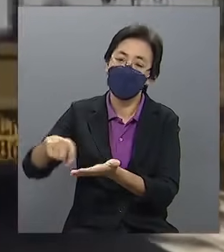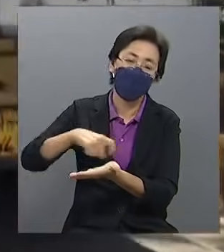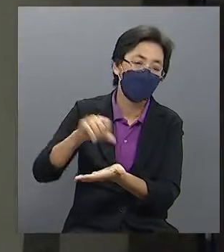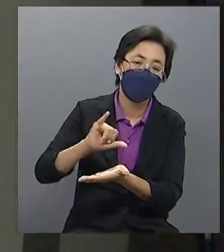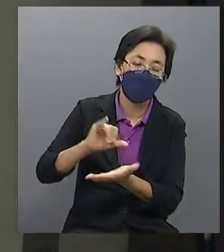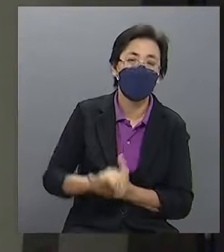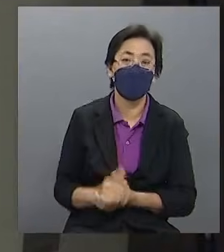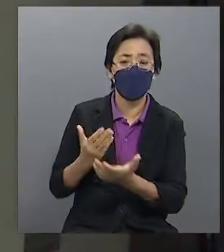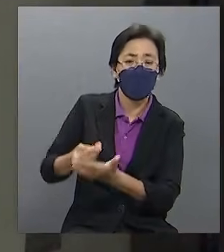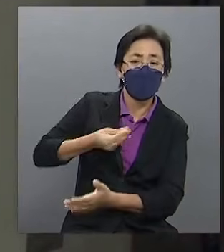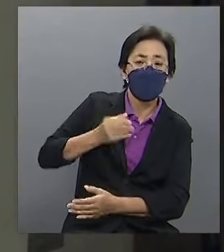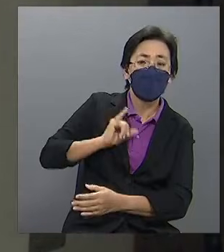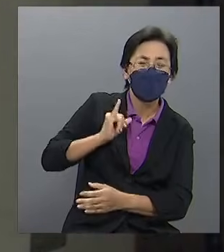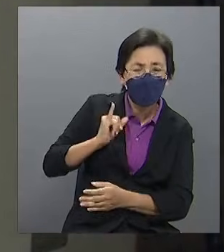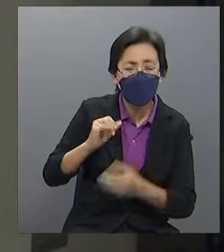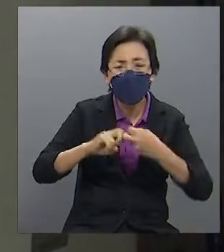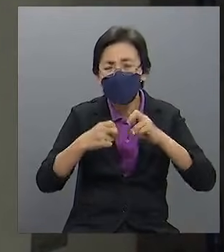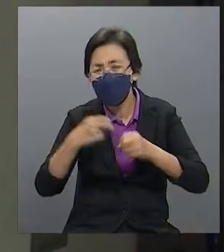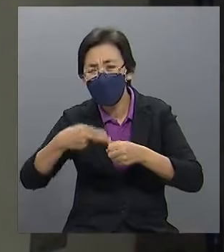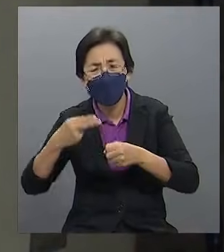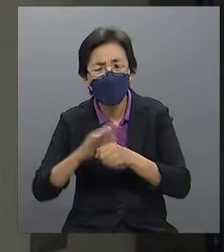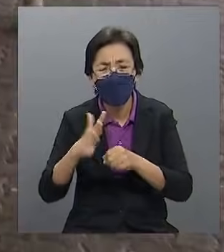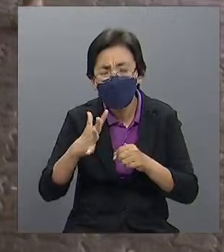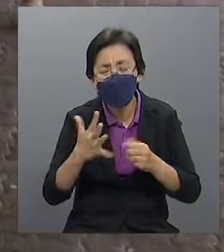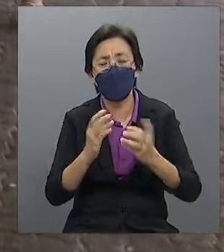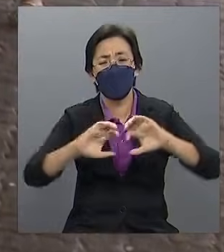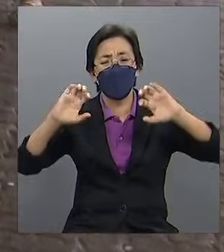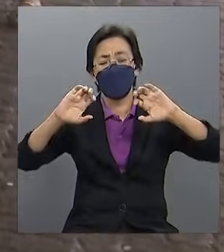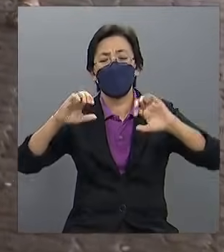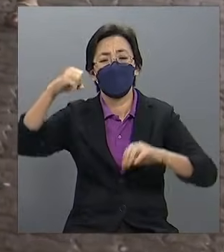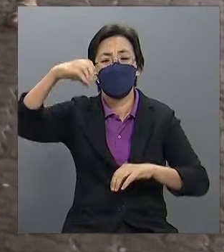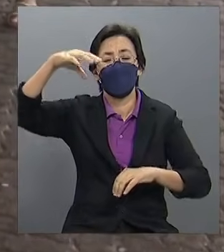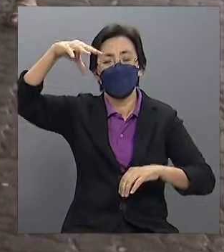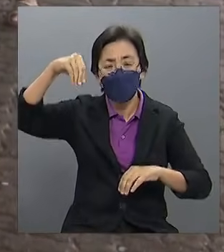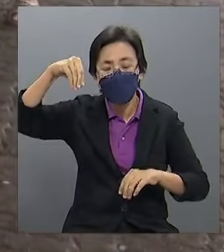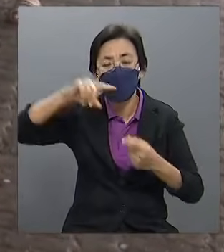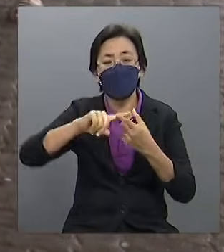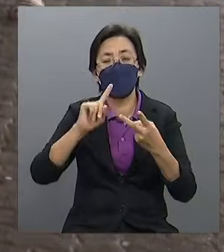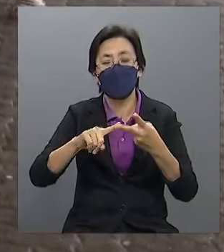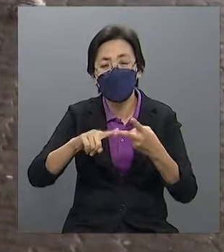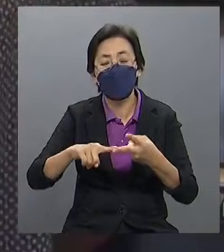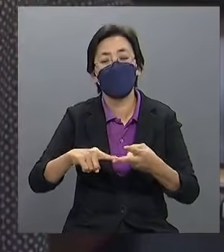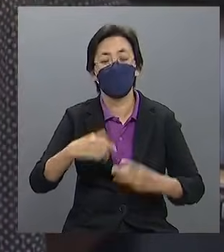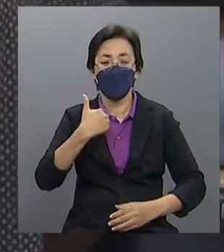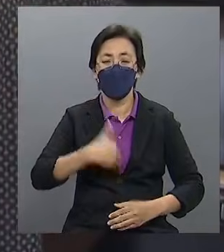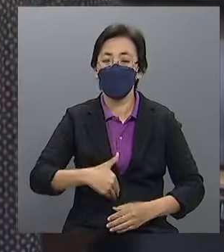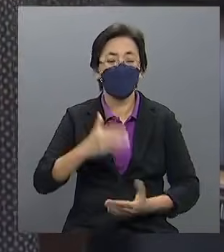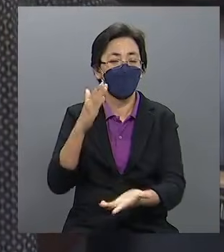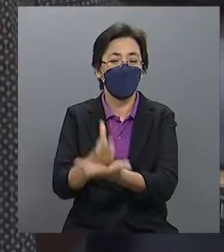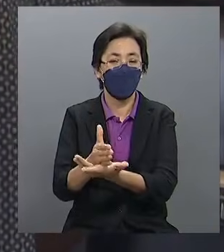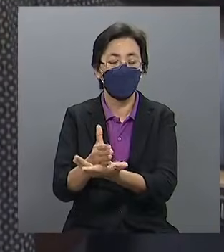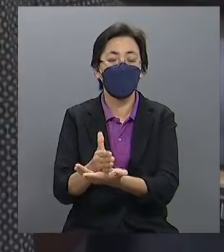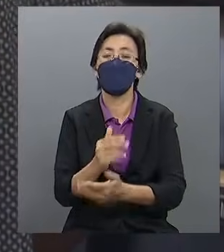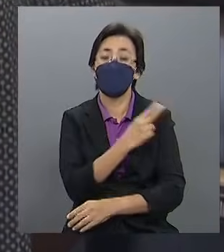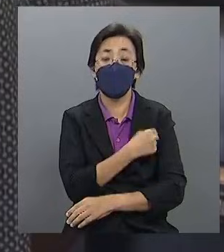ทศกำลังขาดแคลนน้ำมันจนทำให้ทางการต้องตัดไฟแล้วก็งดการผ่าตัดในโรงพยาบาลนะคะจุดนี้ถือเป็นงานหิน